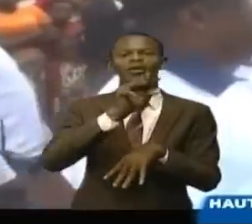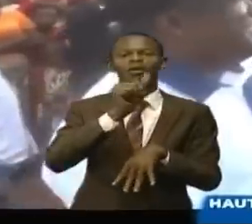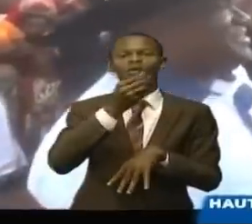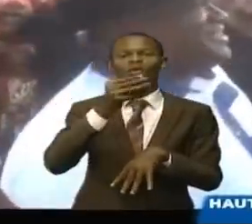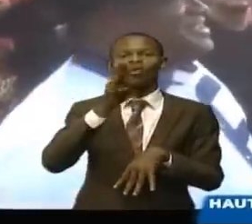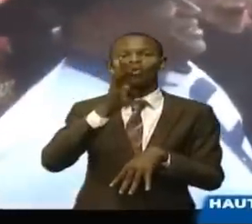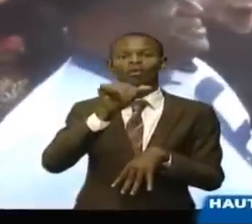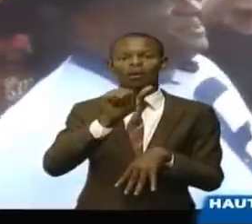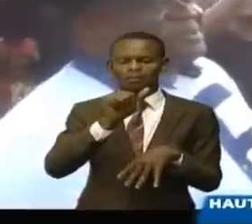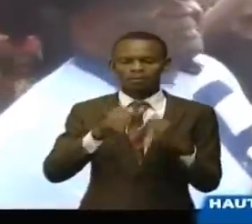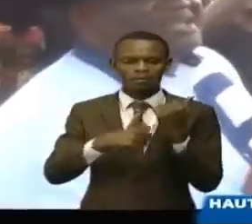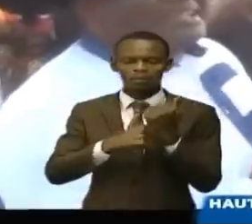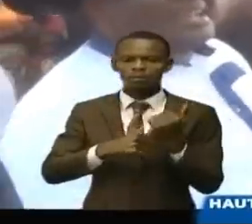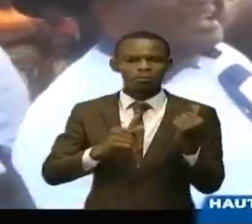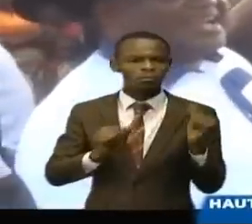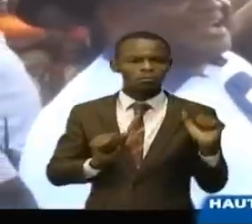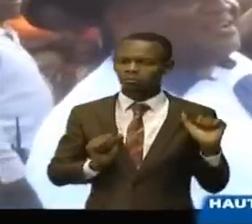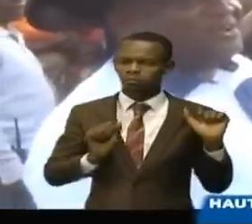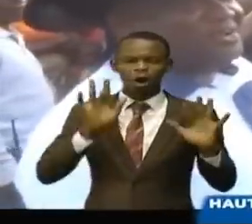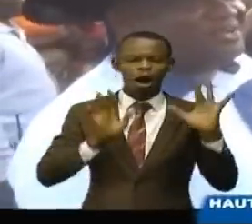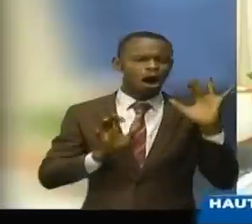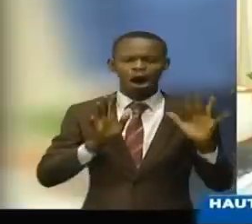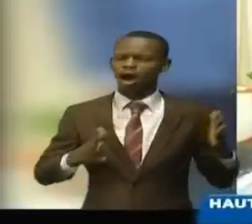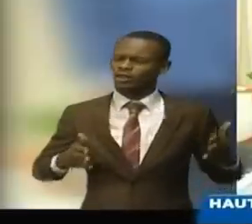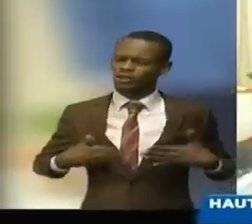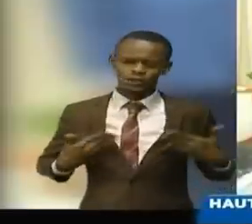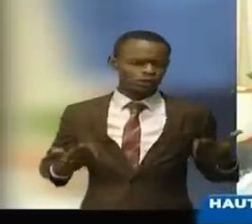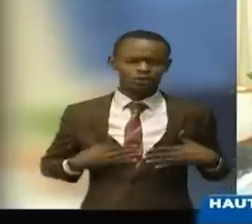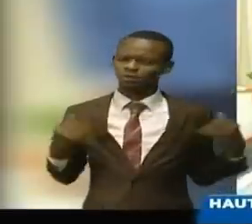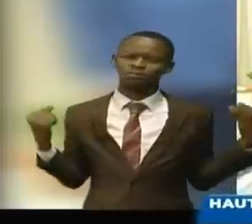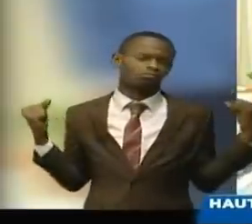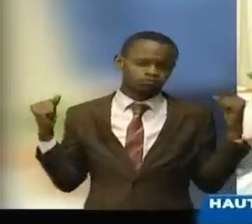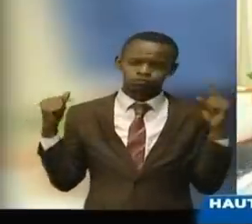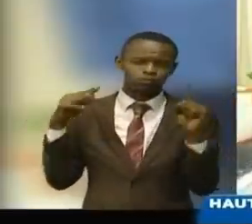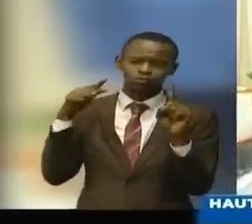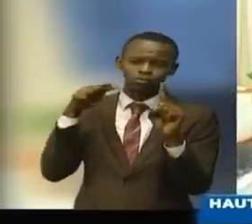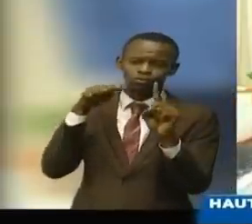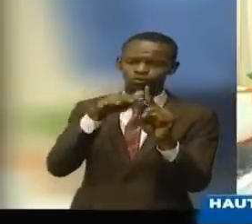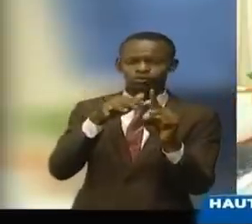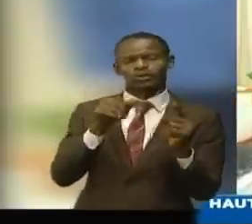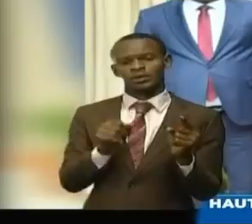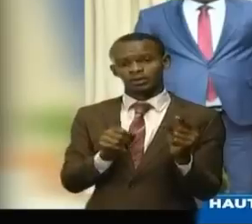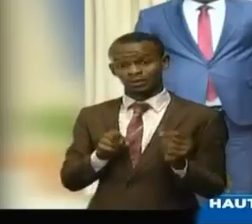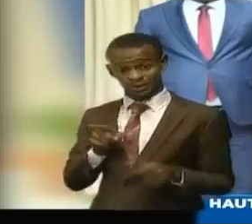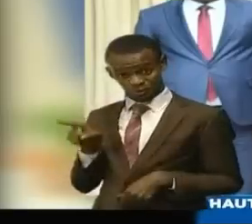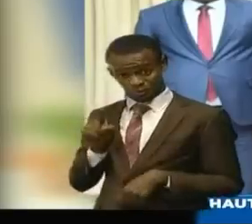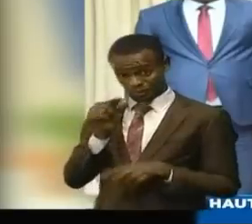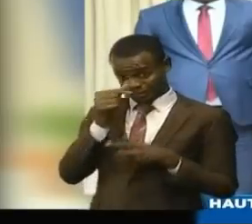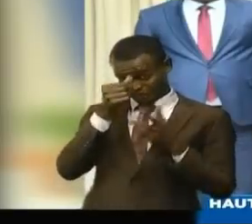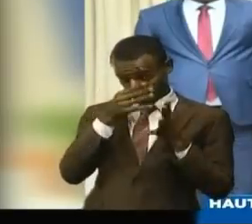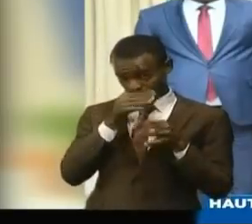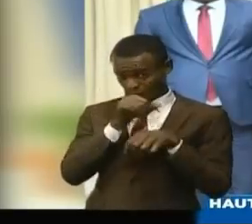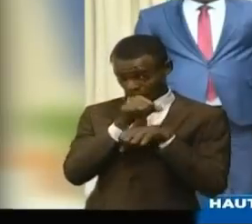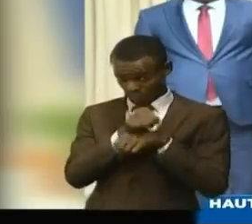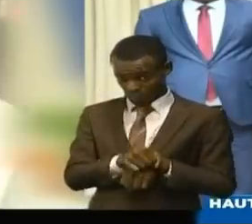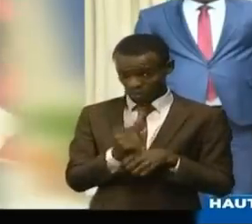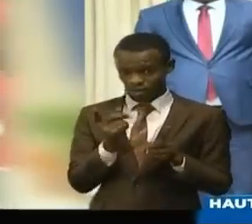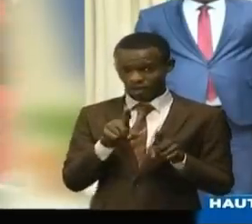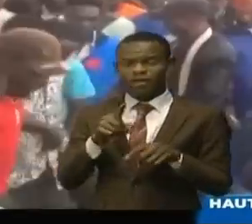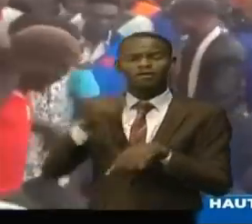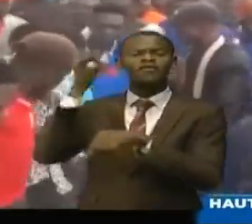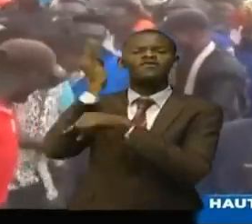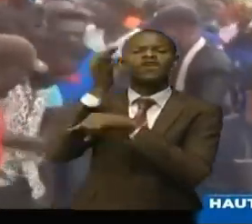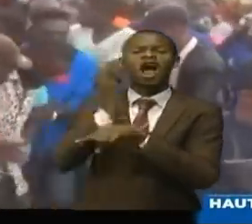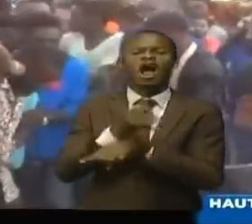adresses, l'autorité provinciale ne tarit pas d'éloges à l'endroit du chef de l'État, Félix-Antoine Tshisekedi Tshilombo, pour qui il appelle à la